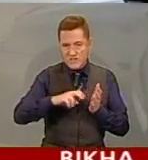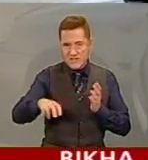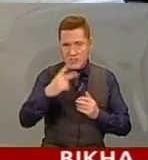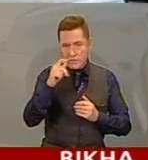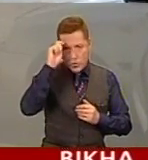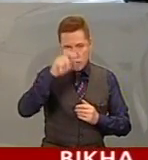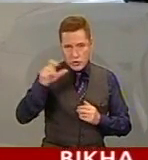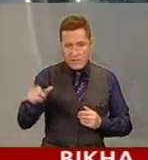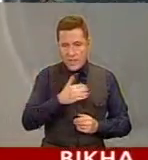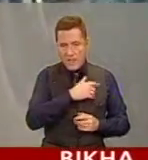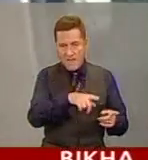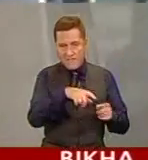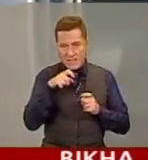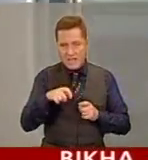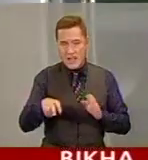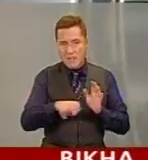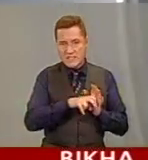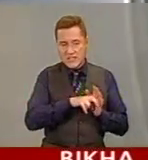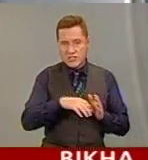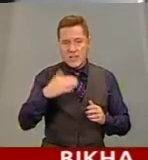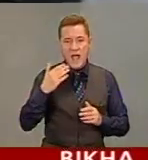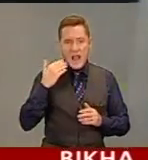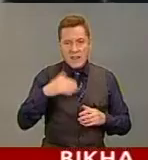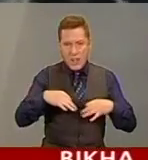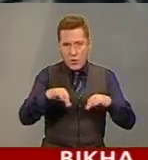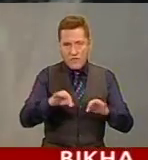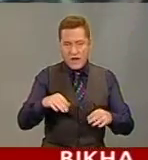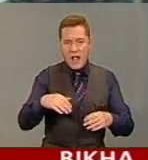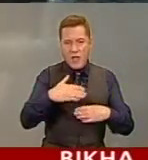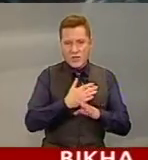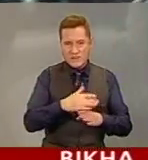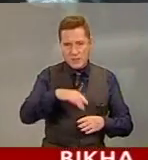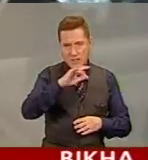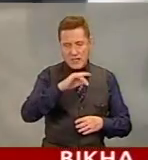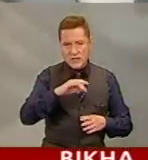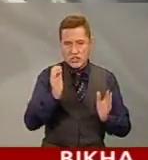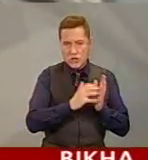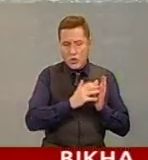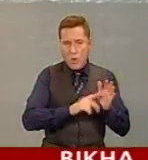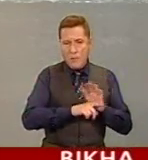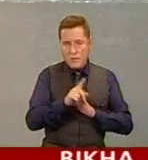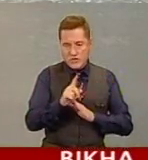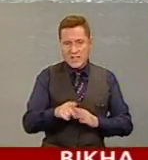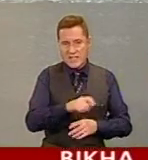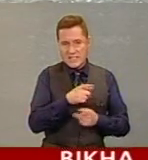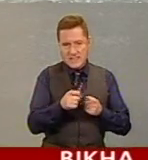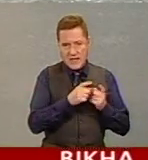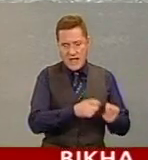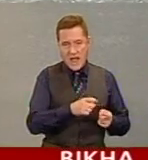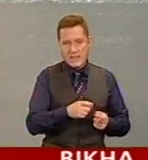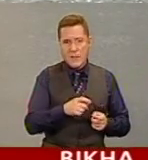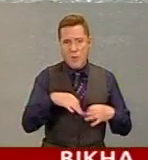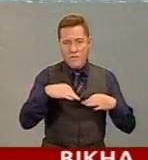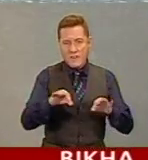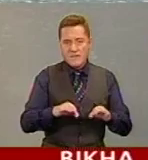і намагалися витягти пасажира легковика. Битками розбили скло і почали стріляти по автівці. Пасажир також почав